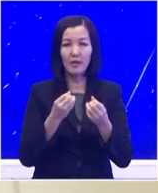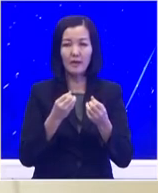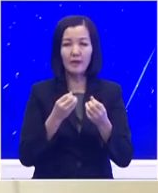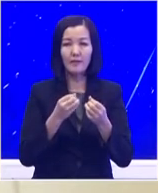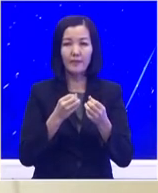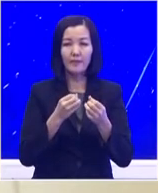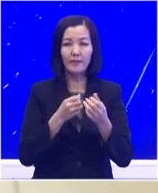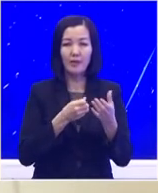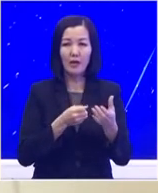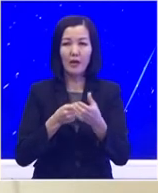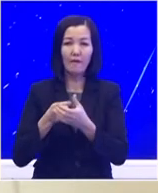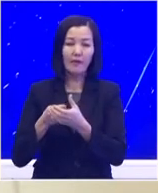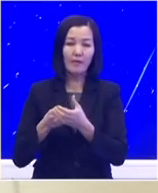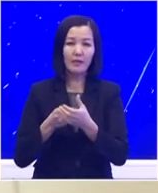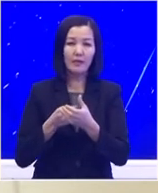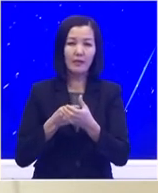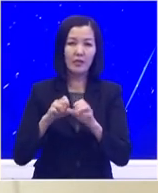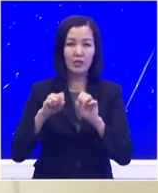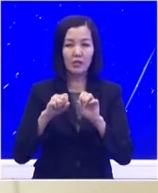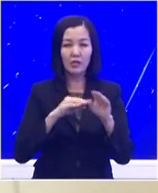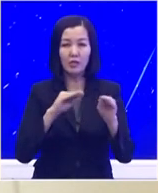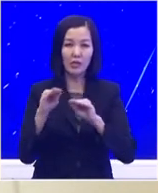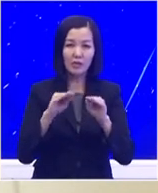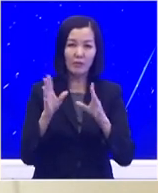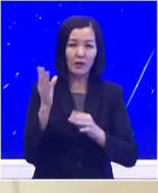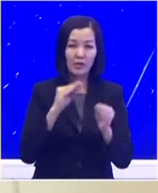шашып жинадық, тир аттық, автоматты